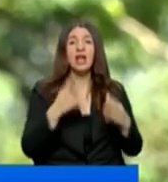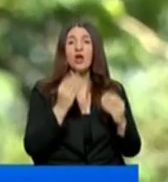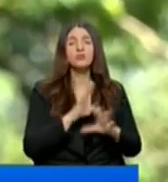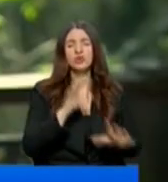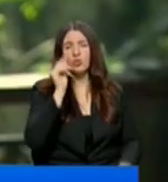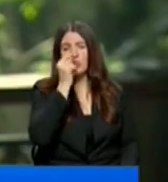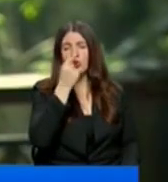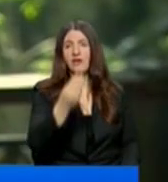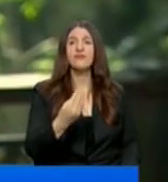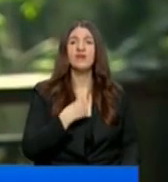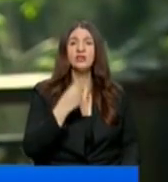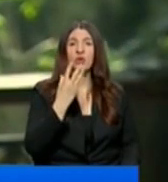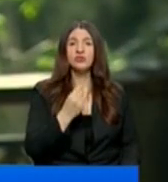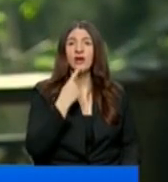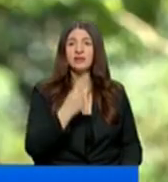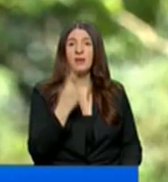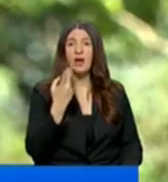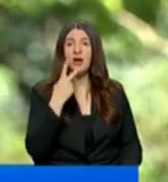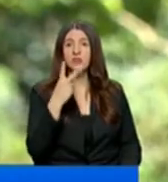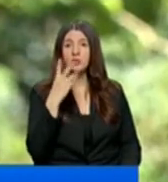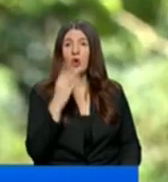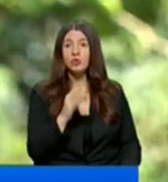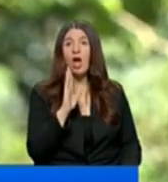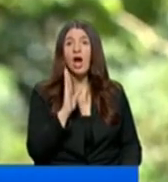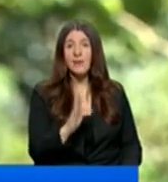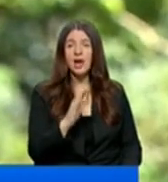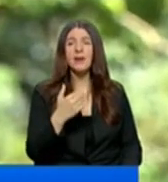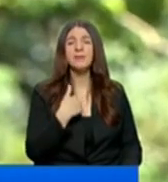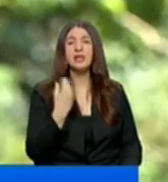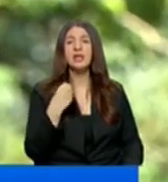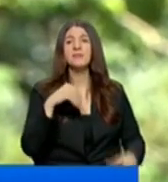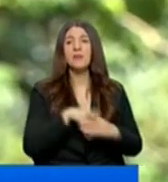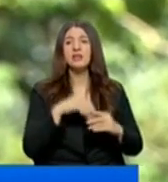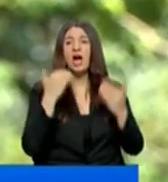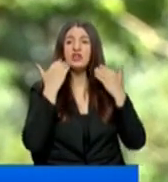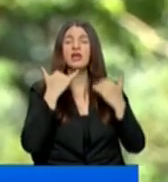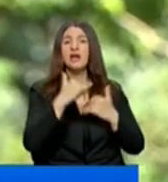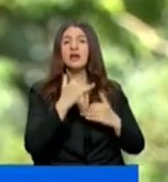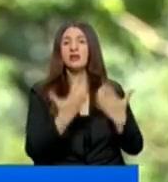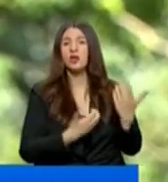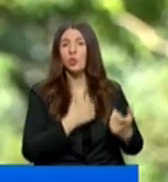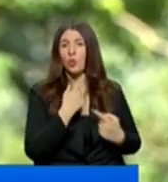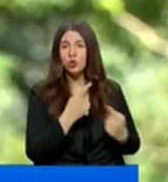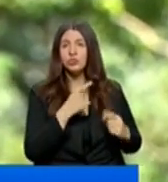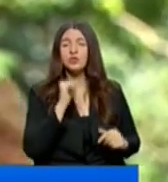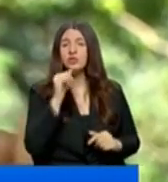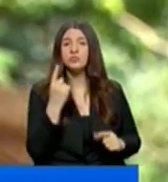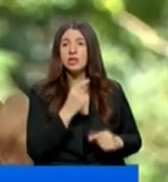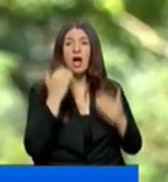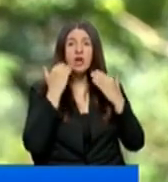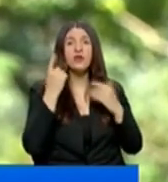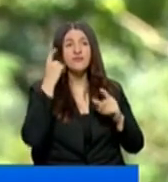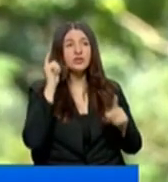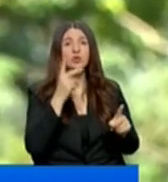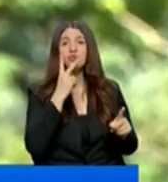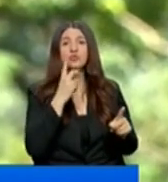olmayacak, kolaylaştırıcı olacak diye bir açıklaması oldu. Hı. Ama ben İyi Parti'deki Akşener'e yakın kaynaklarımla konuştum. Hiçbir şekilde Akşener'in